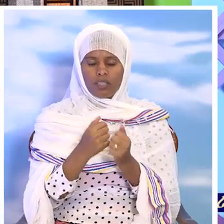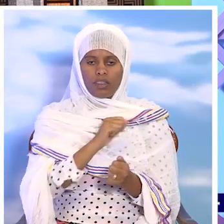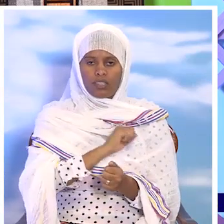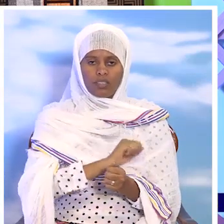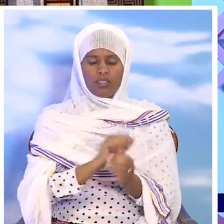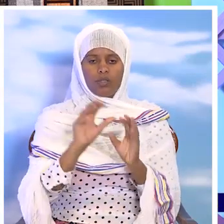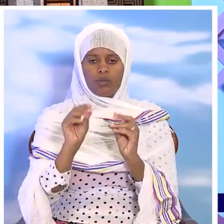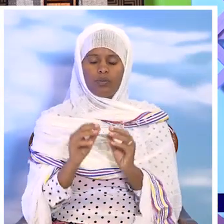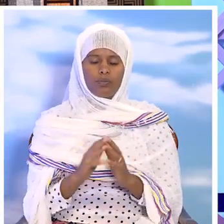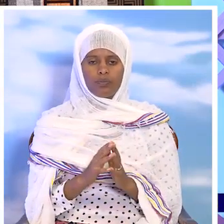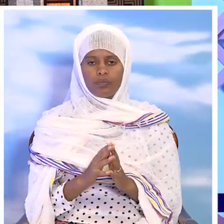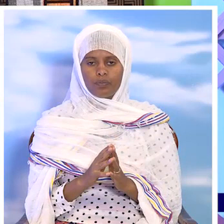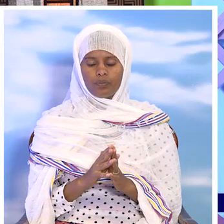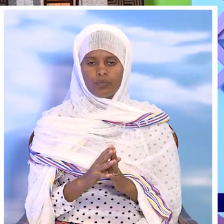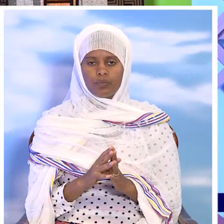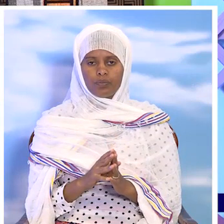እዩ።